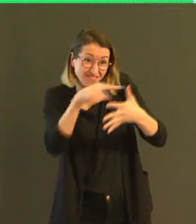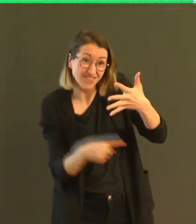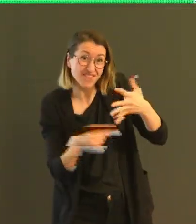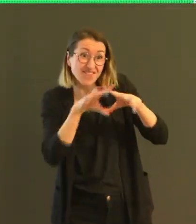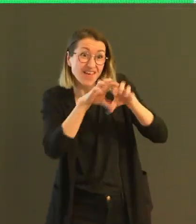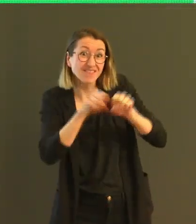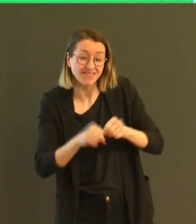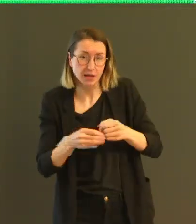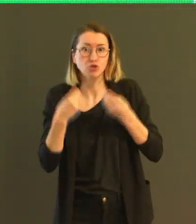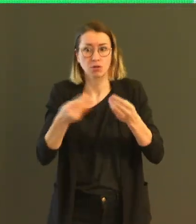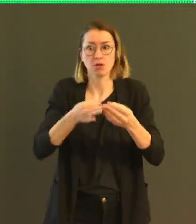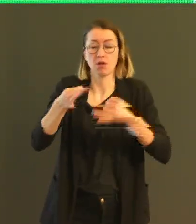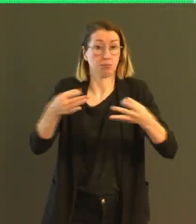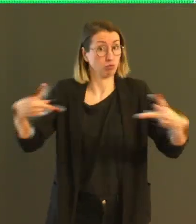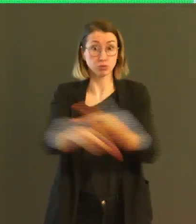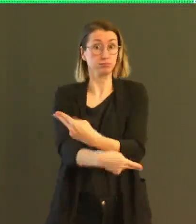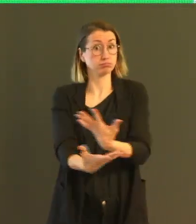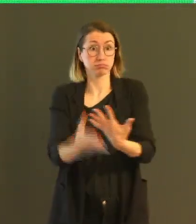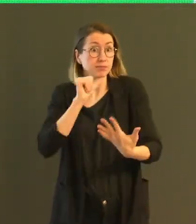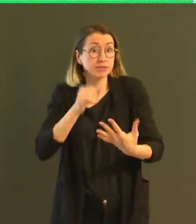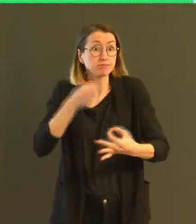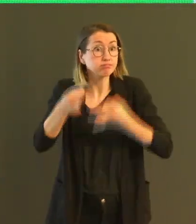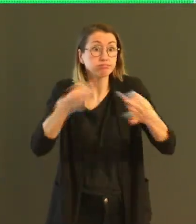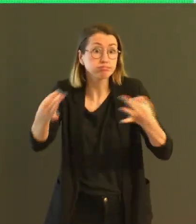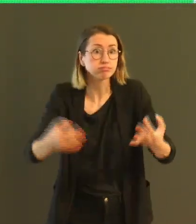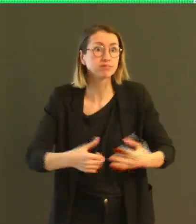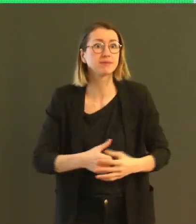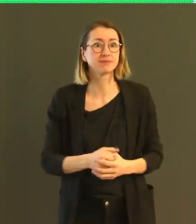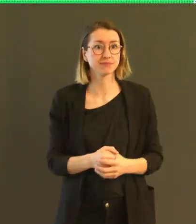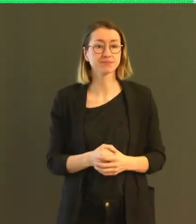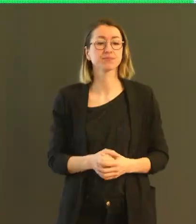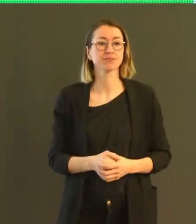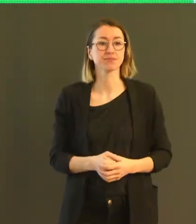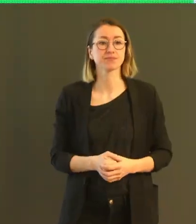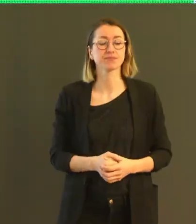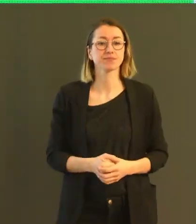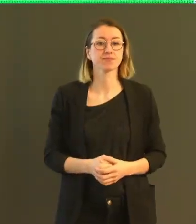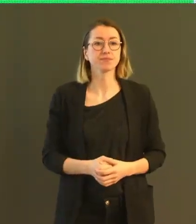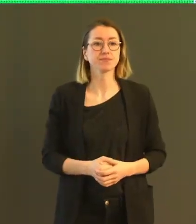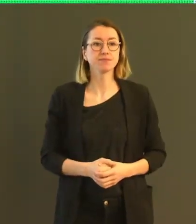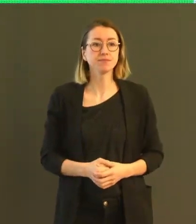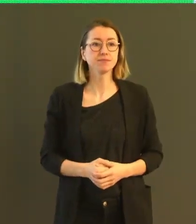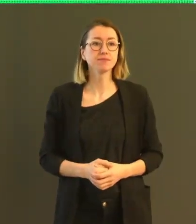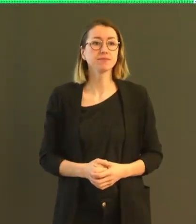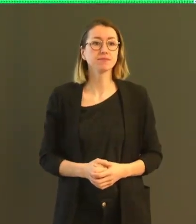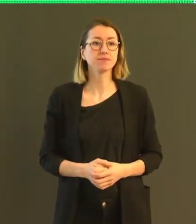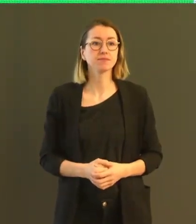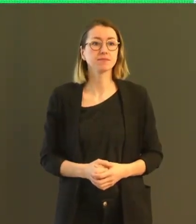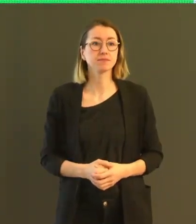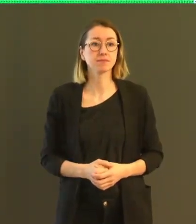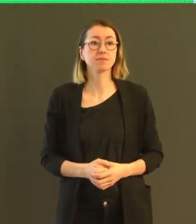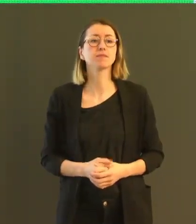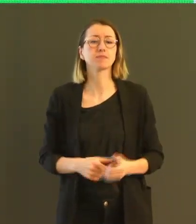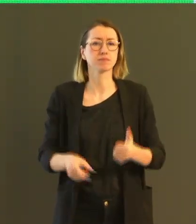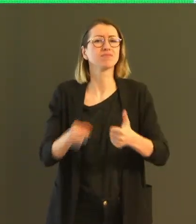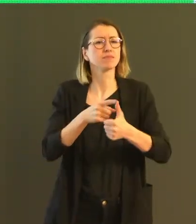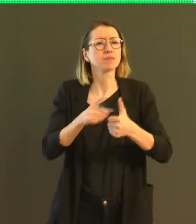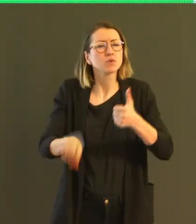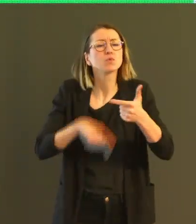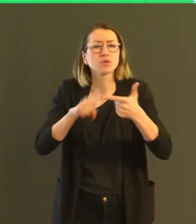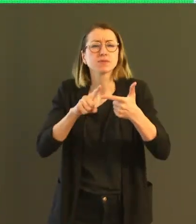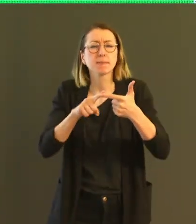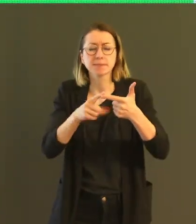d'obtenir et de maintenir cette diminution des chaînes de transmission d'autre part on a remarqué